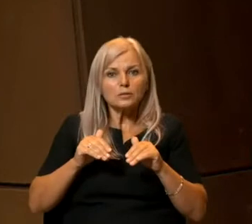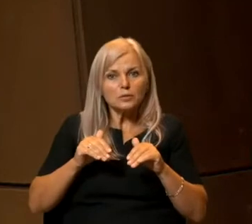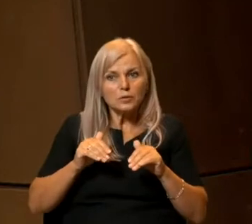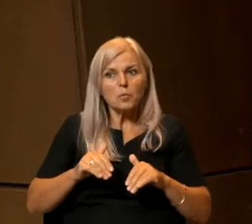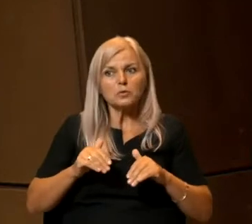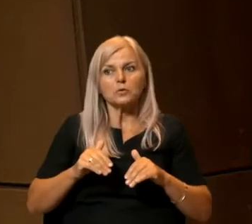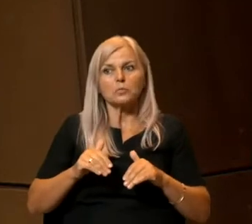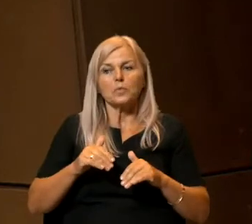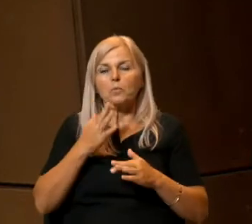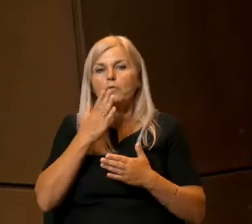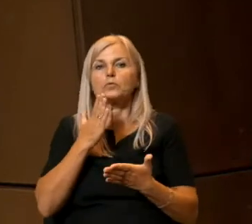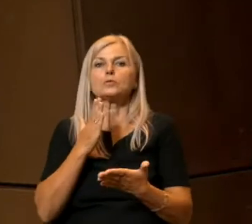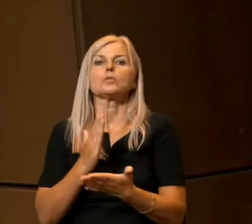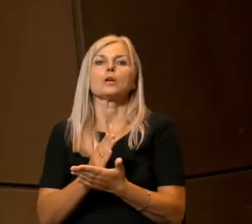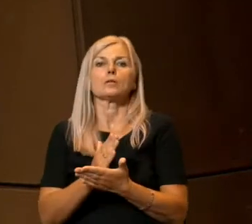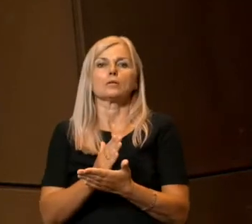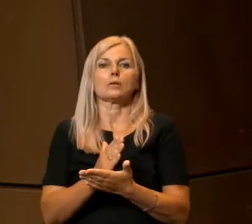mówić, że należy